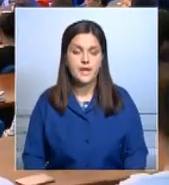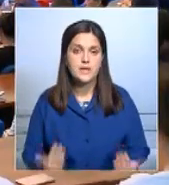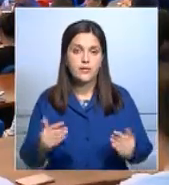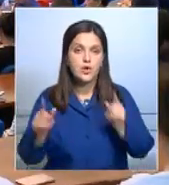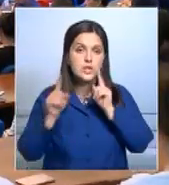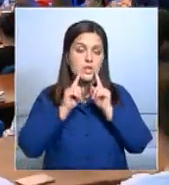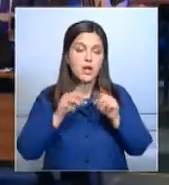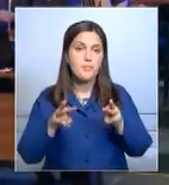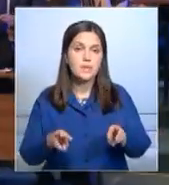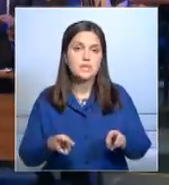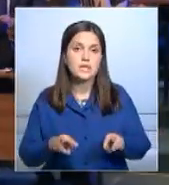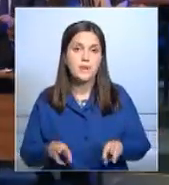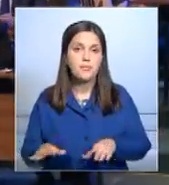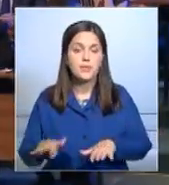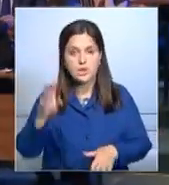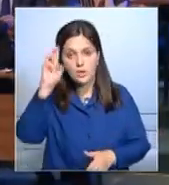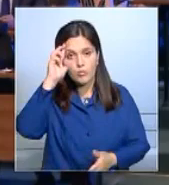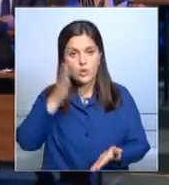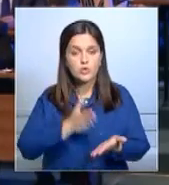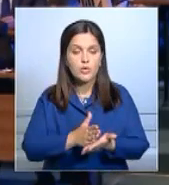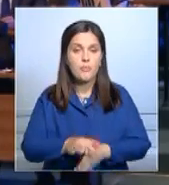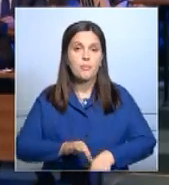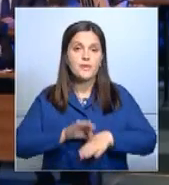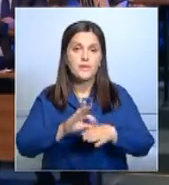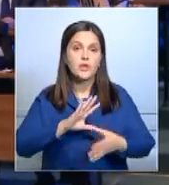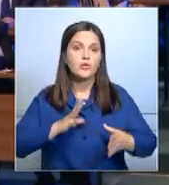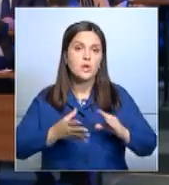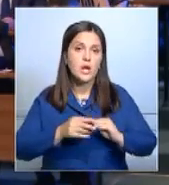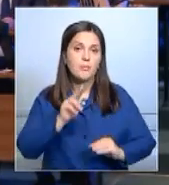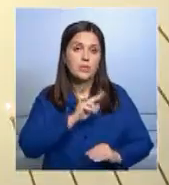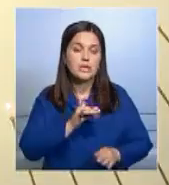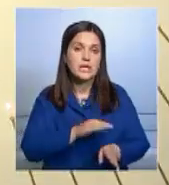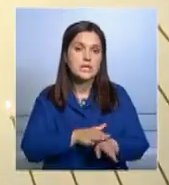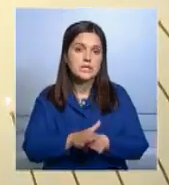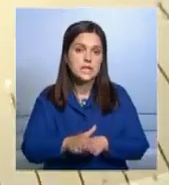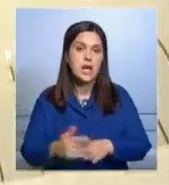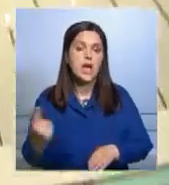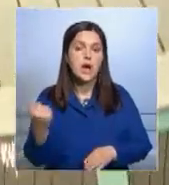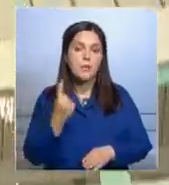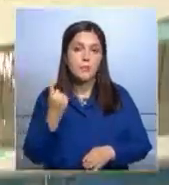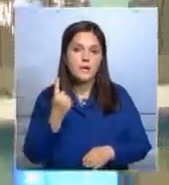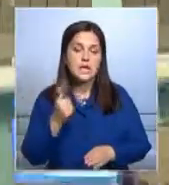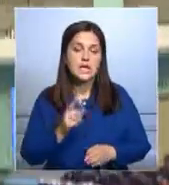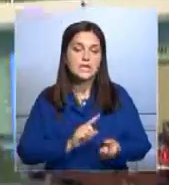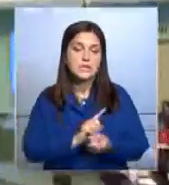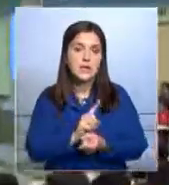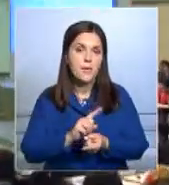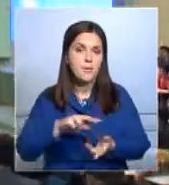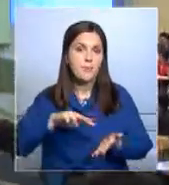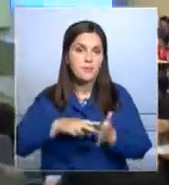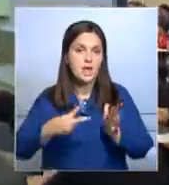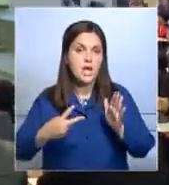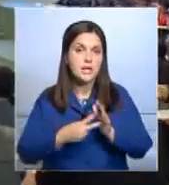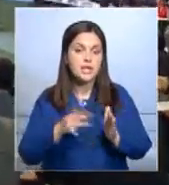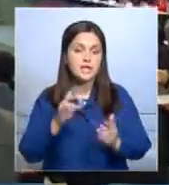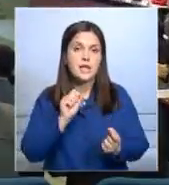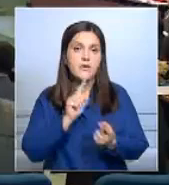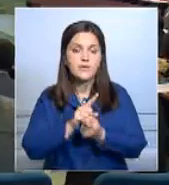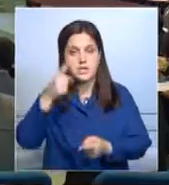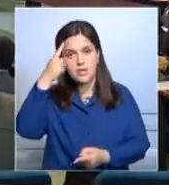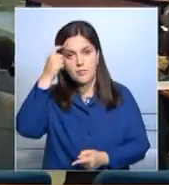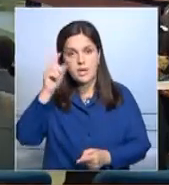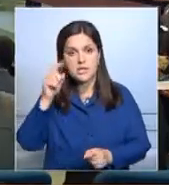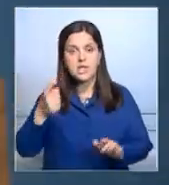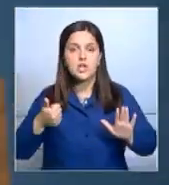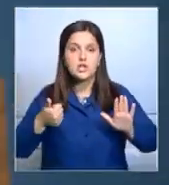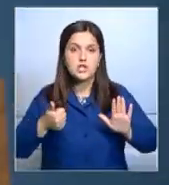Сегодня на коллегии в Министерстве по делам госслужбы подвели итоги работы по реализации первой институциональной реформы. А